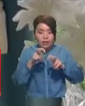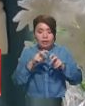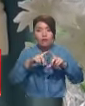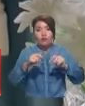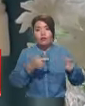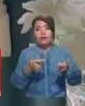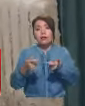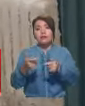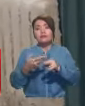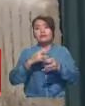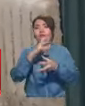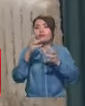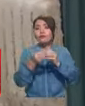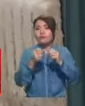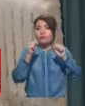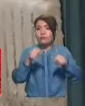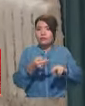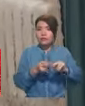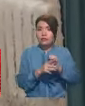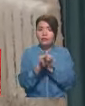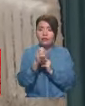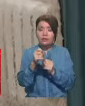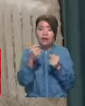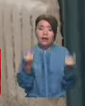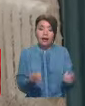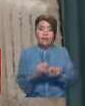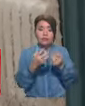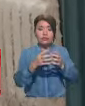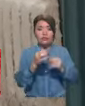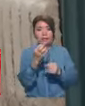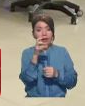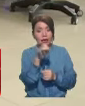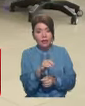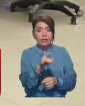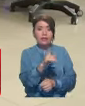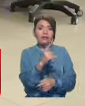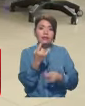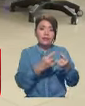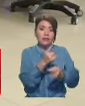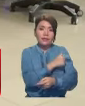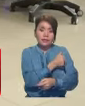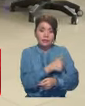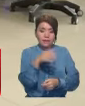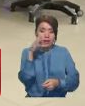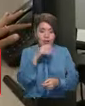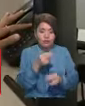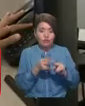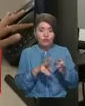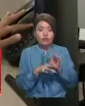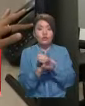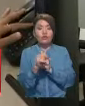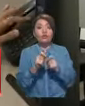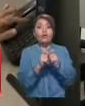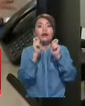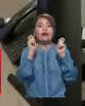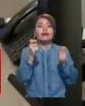урокам. Столько всего можно в поселке проводить, даже обучающие семинары и телемедицину. Для удобства жителей Жезказгана запустили